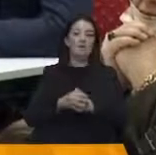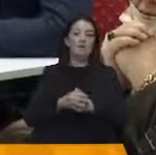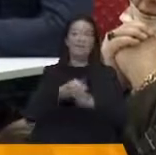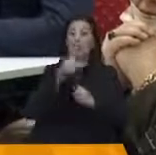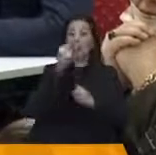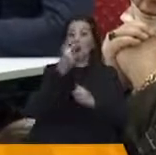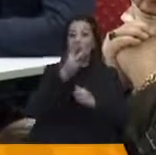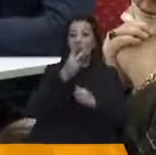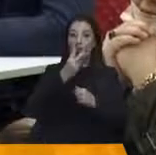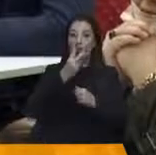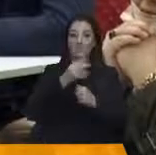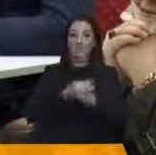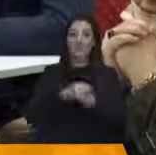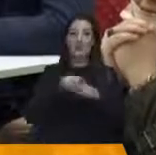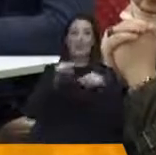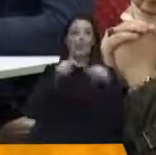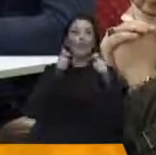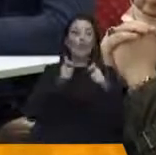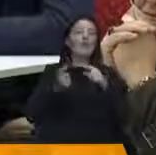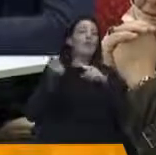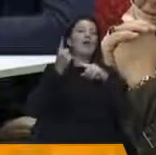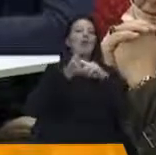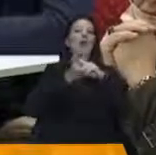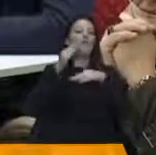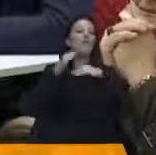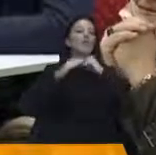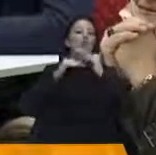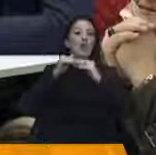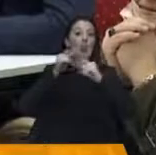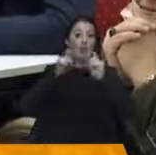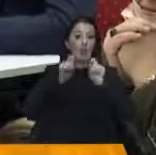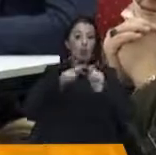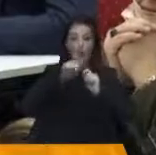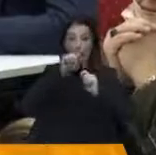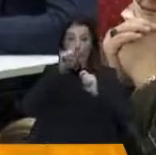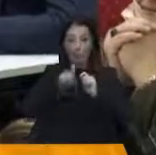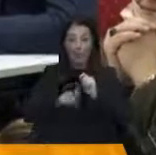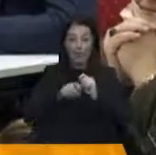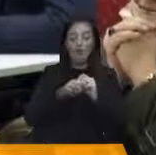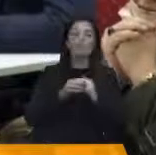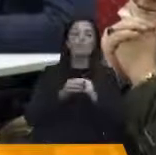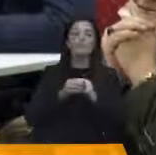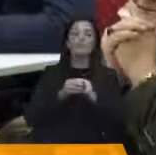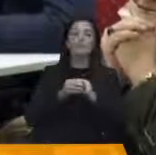İki, burada ilave inşaatlar yapılacak mı?